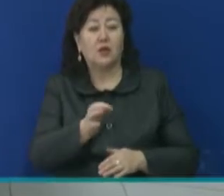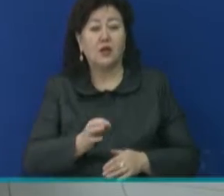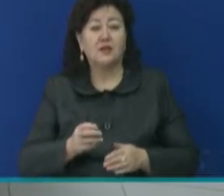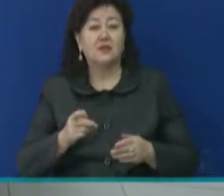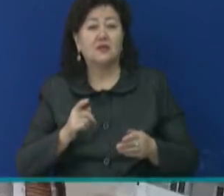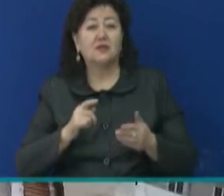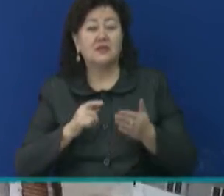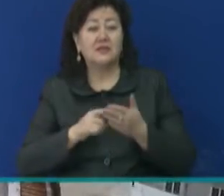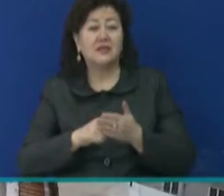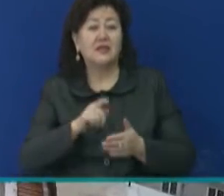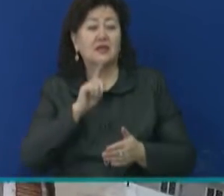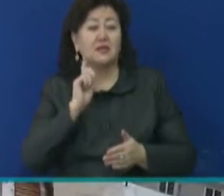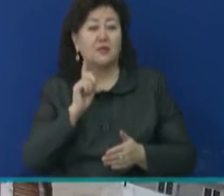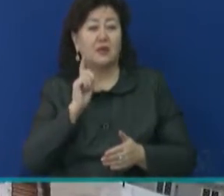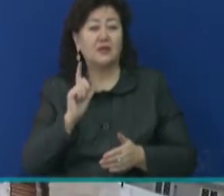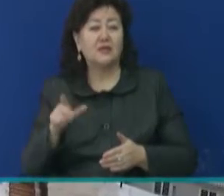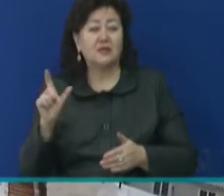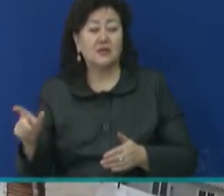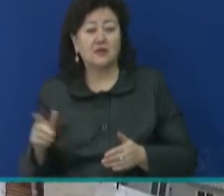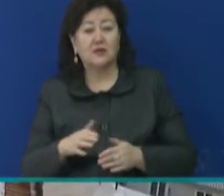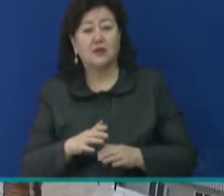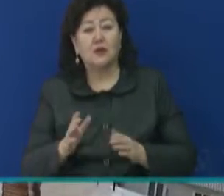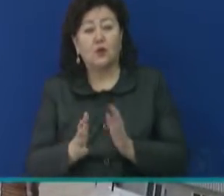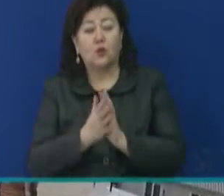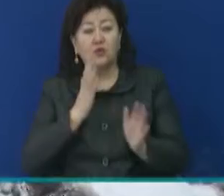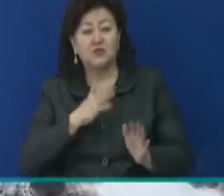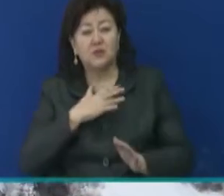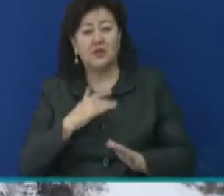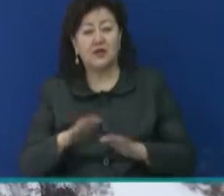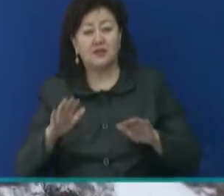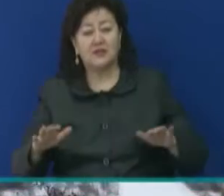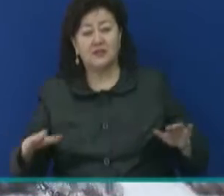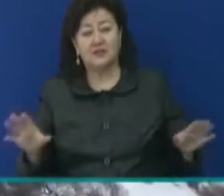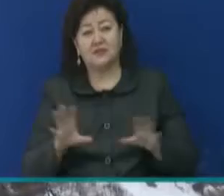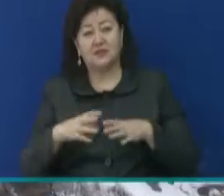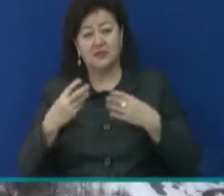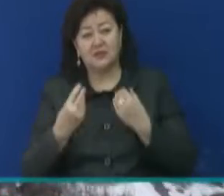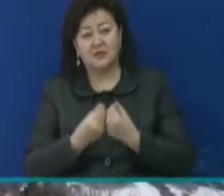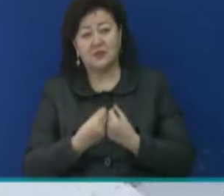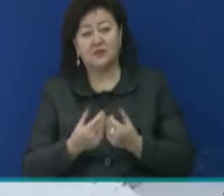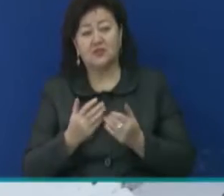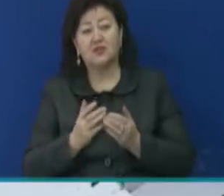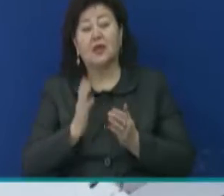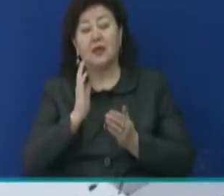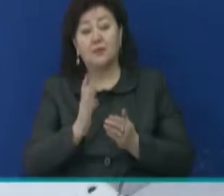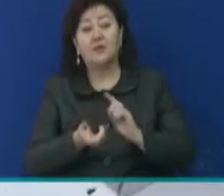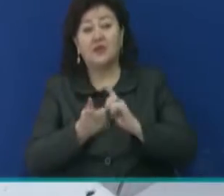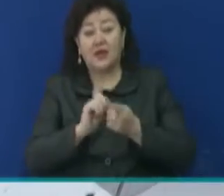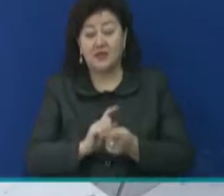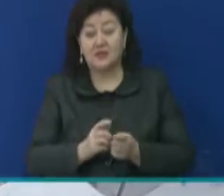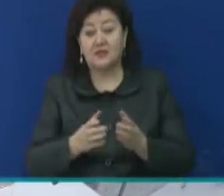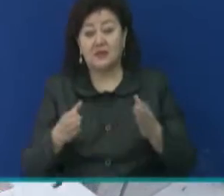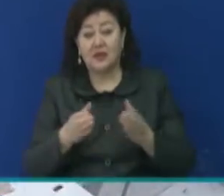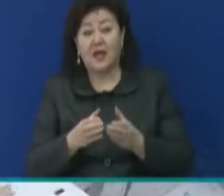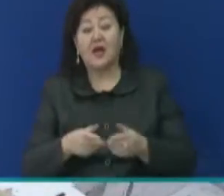нацеленной на молодежь потому что очередь многодетных матерей и граждан из социально уязвимых слоев населения движется а остальным